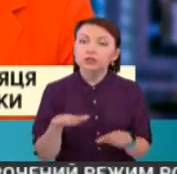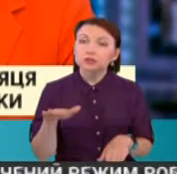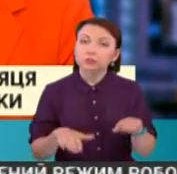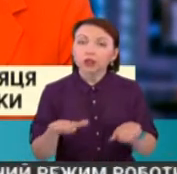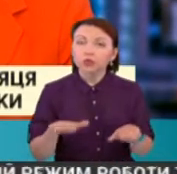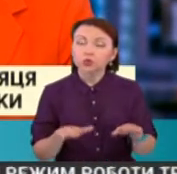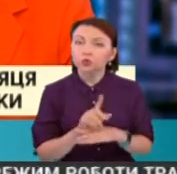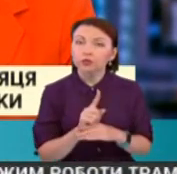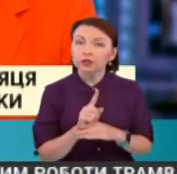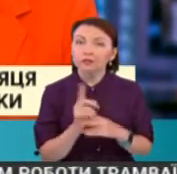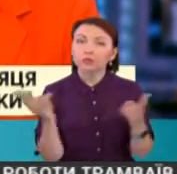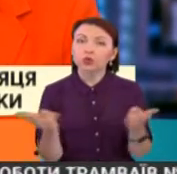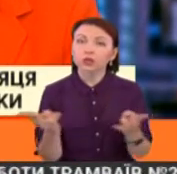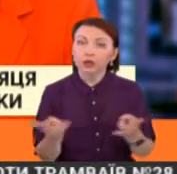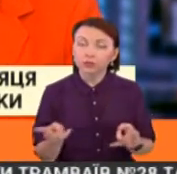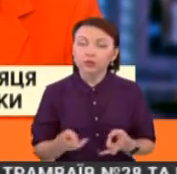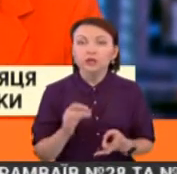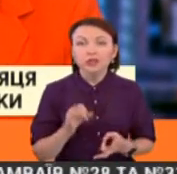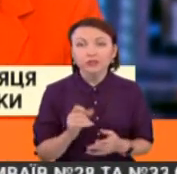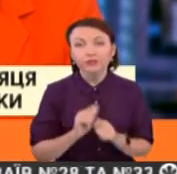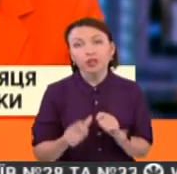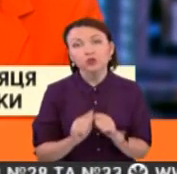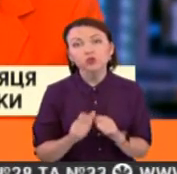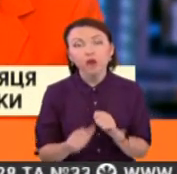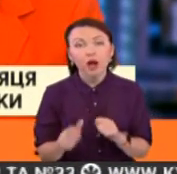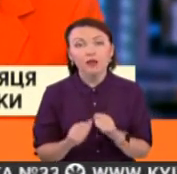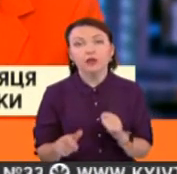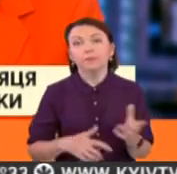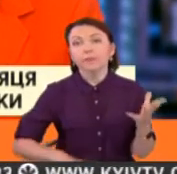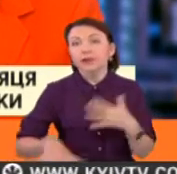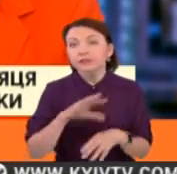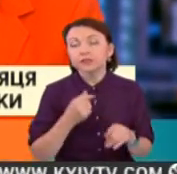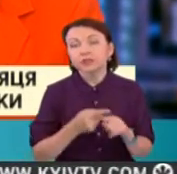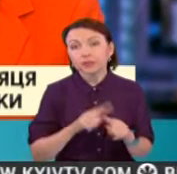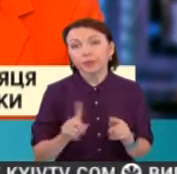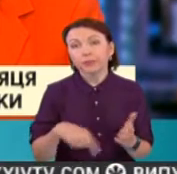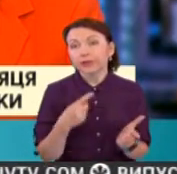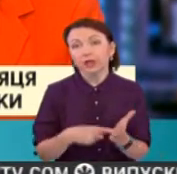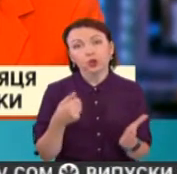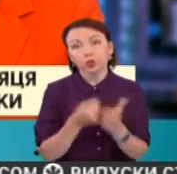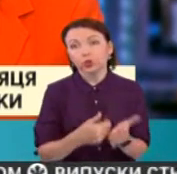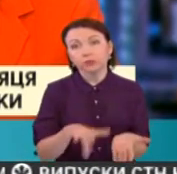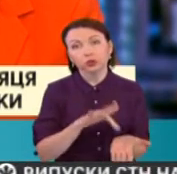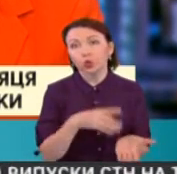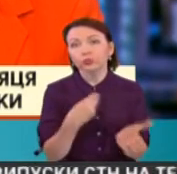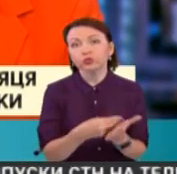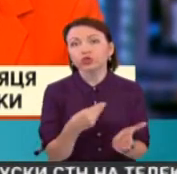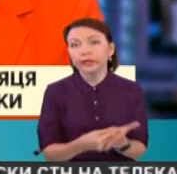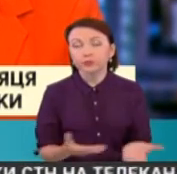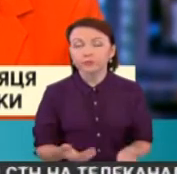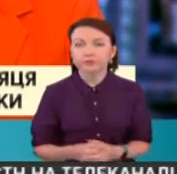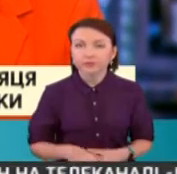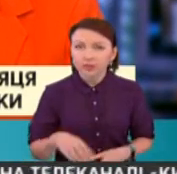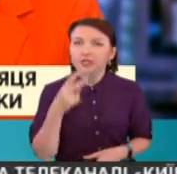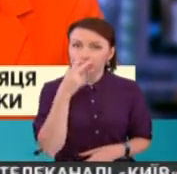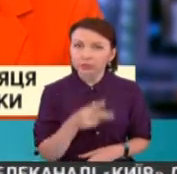збалансувати потреби і фінансування. Все це, знову-таки, питання до міського бюджету. І як бачимо,